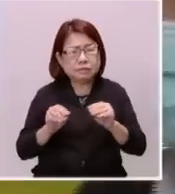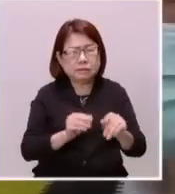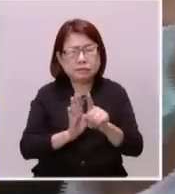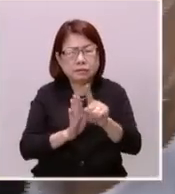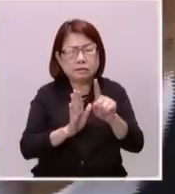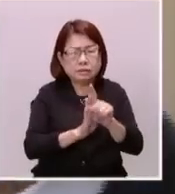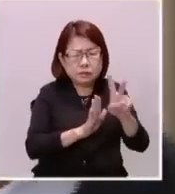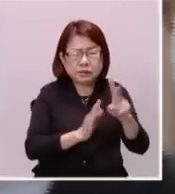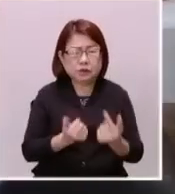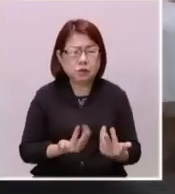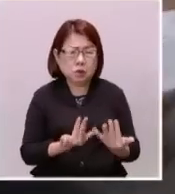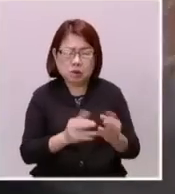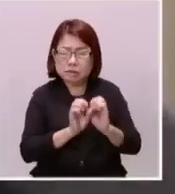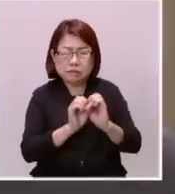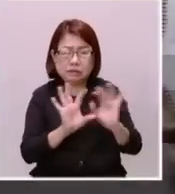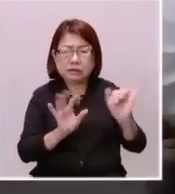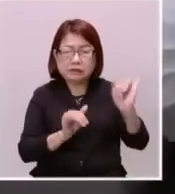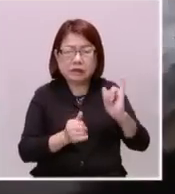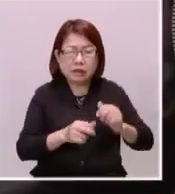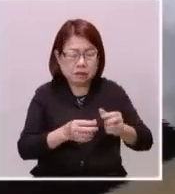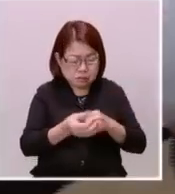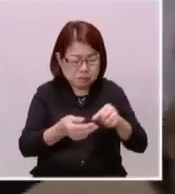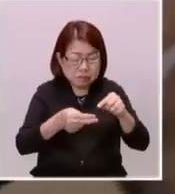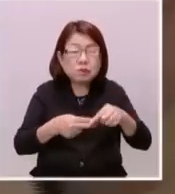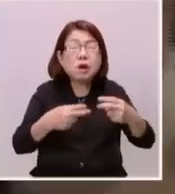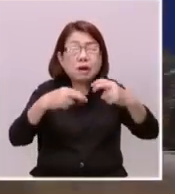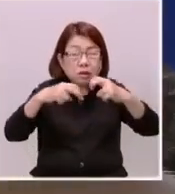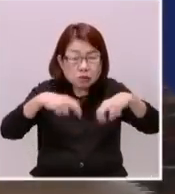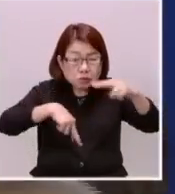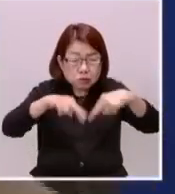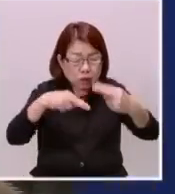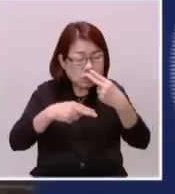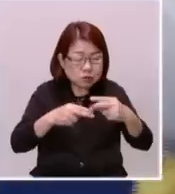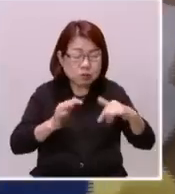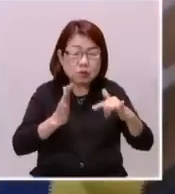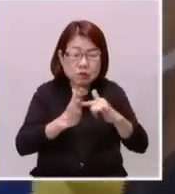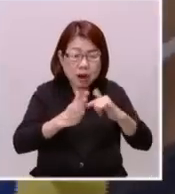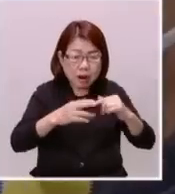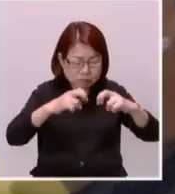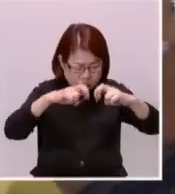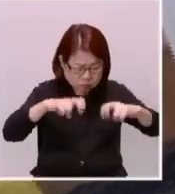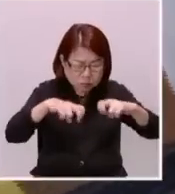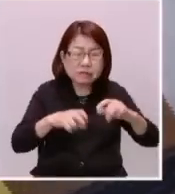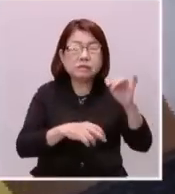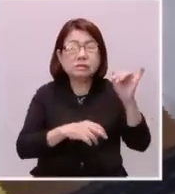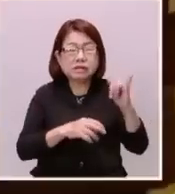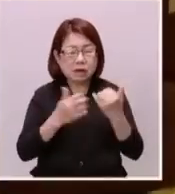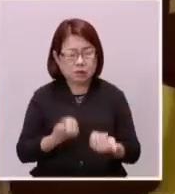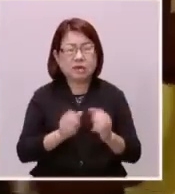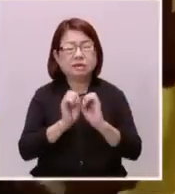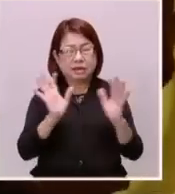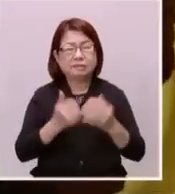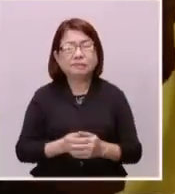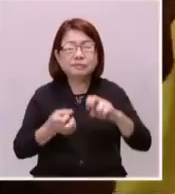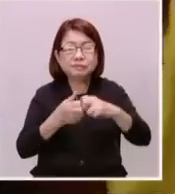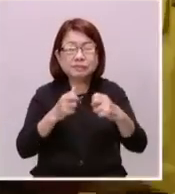ต้องรอผลการรับรองและผลการตรวจสอบผลข้างเคียงลิ่มเลือดแข็งตัวซึ่งก็มีผลชี้ชัดแล้วนะครับว่าปัญหา